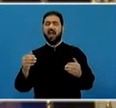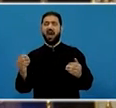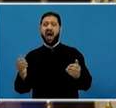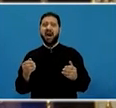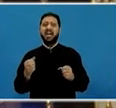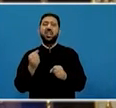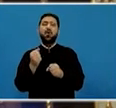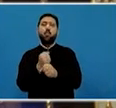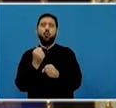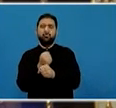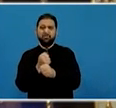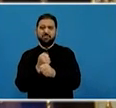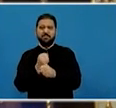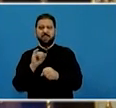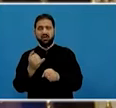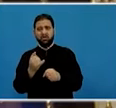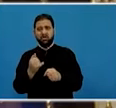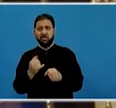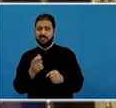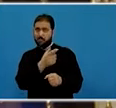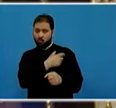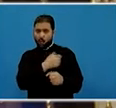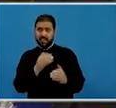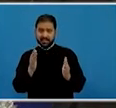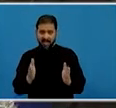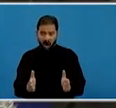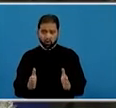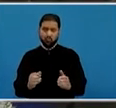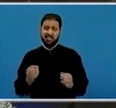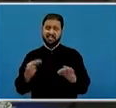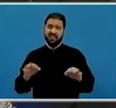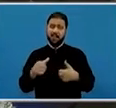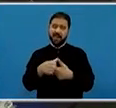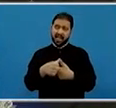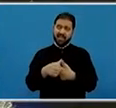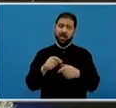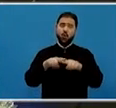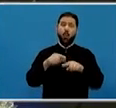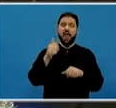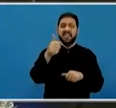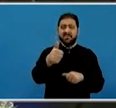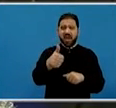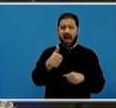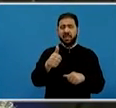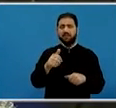care o desfășoare și chiar să ajungă să fie prieteni cu adevărat. Deci nu este,